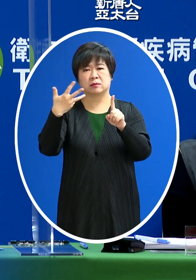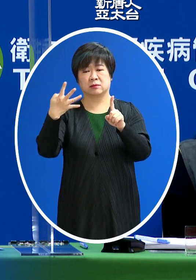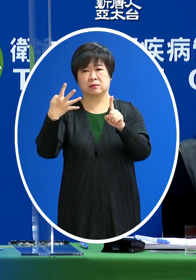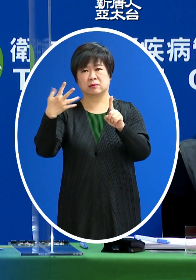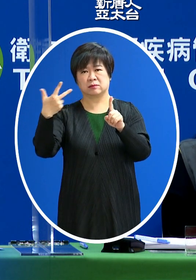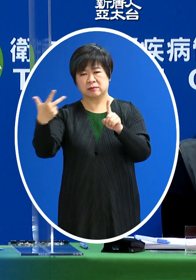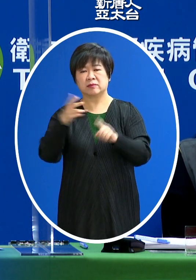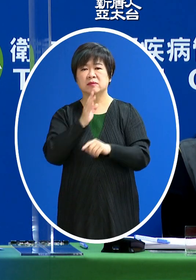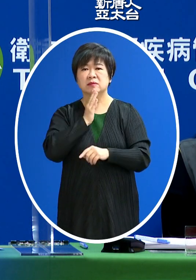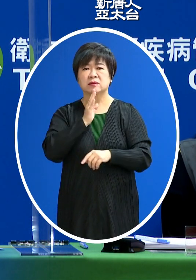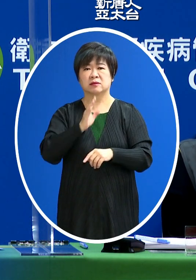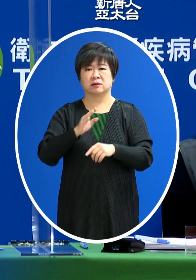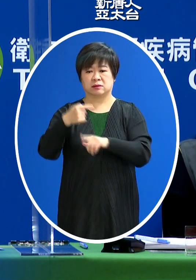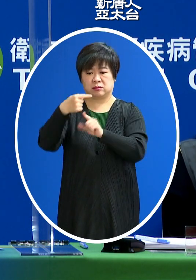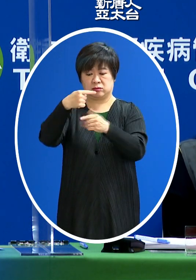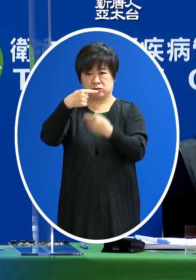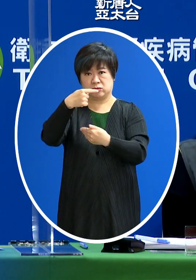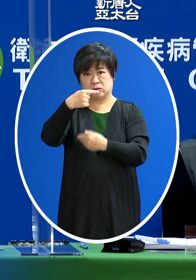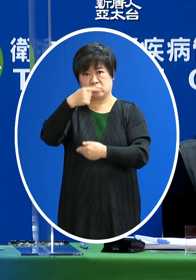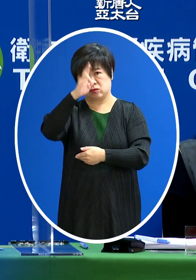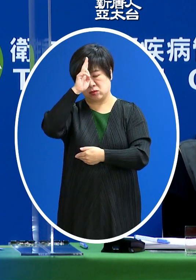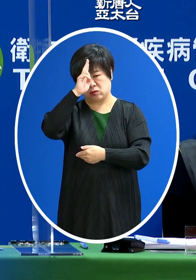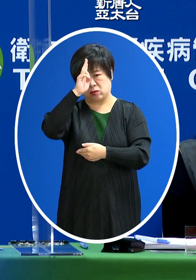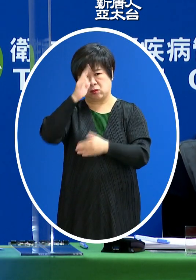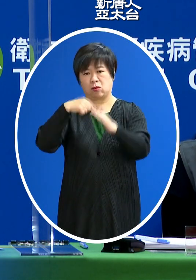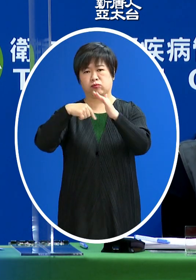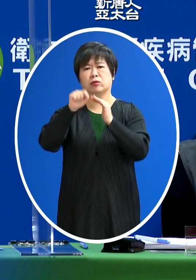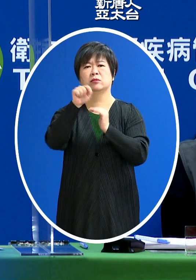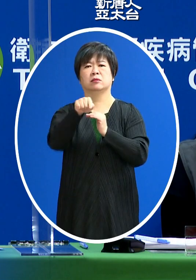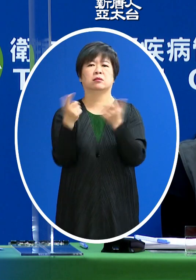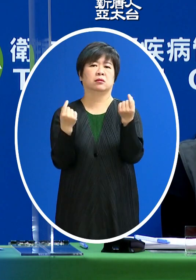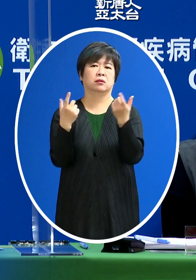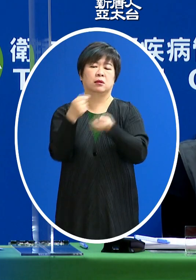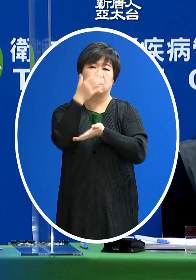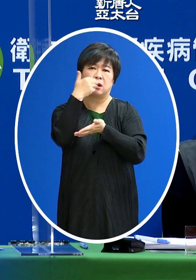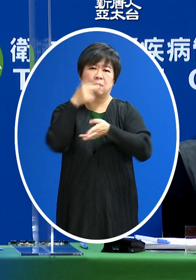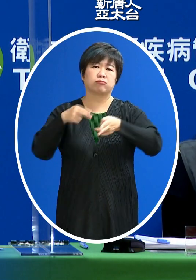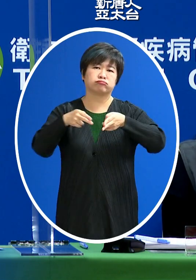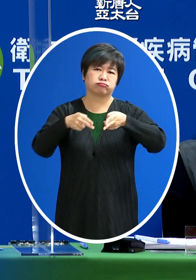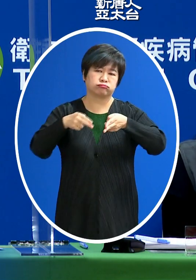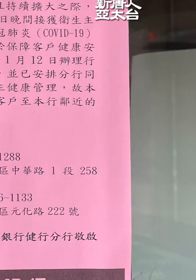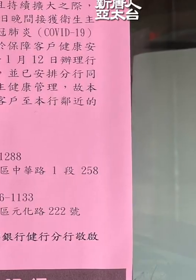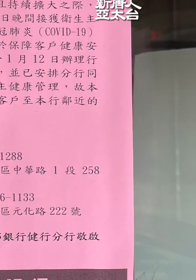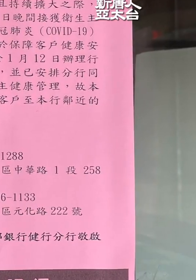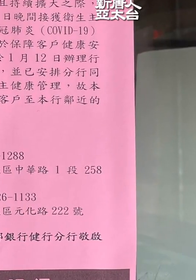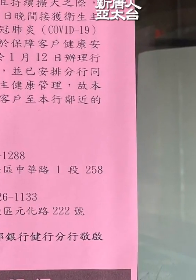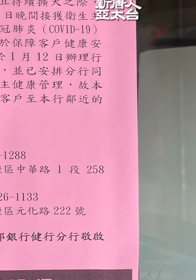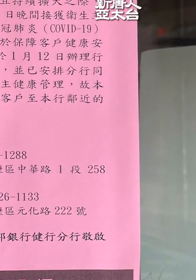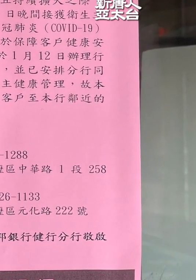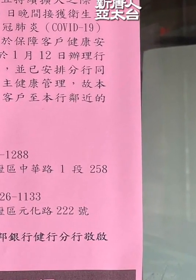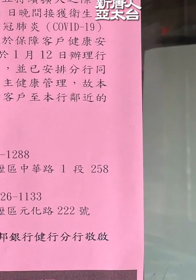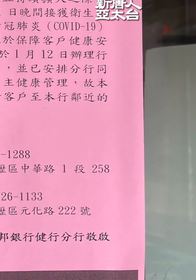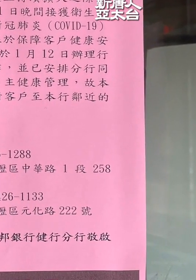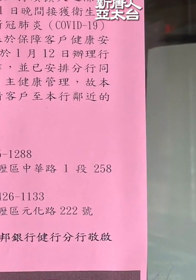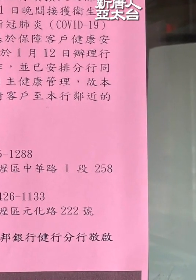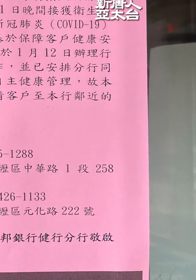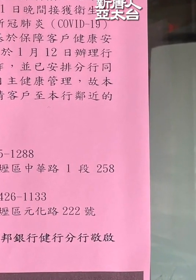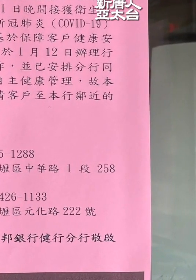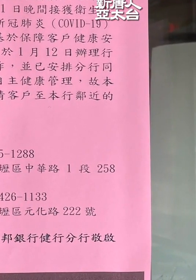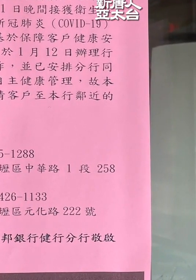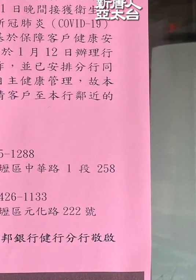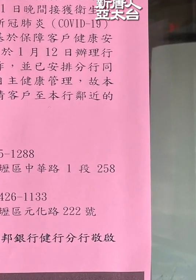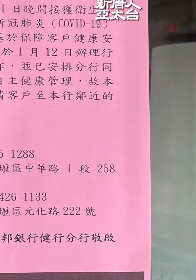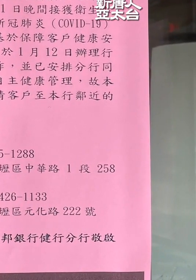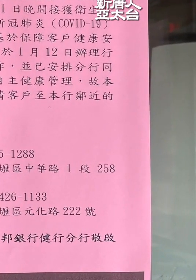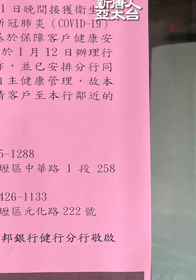在1月9号中午，好，在同餐厅里面用餐，好，那他也染疫了。 联邦银行行员案17630